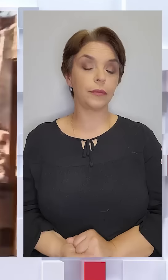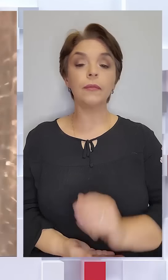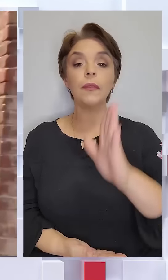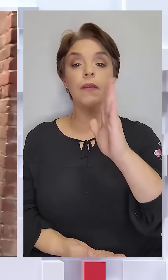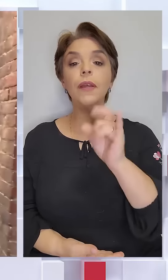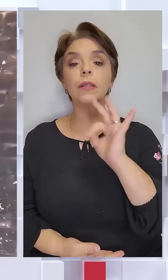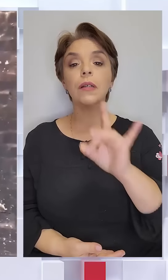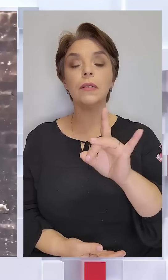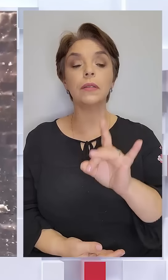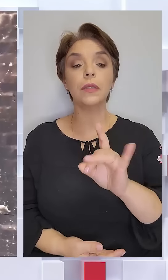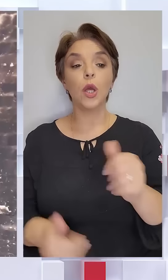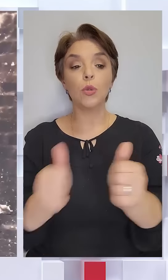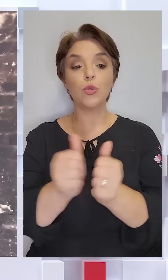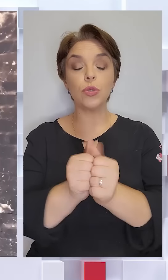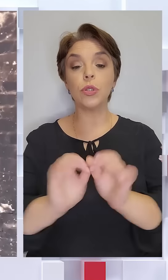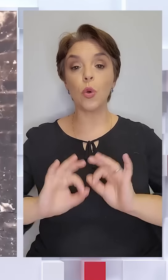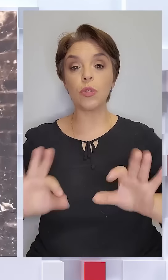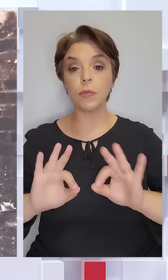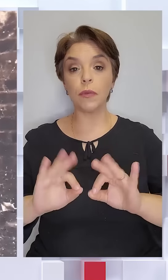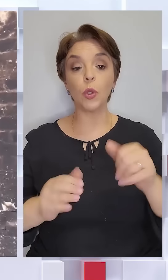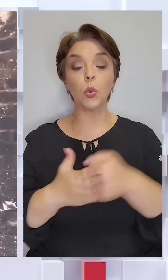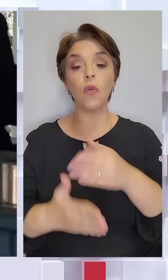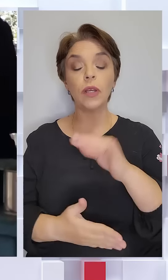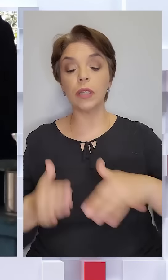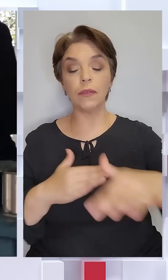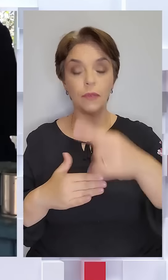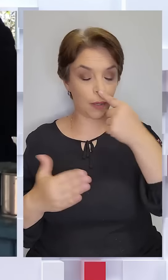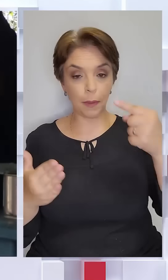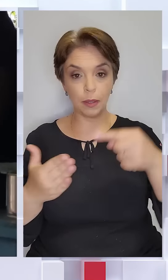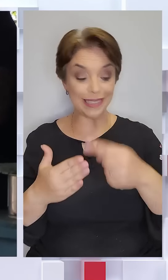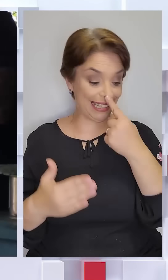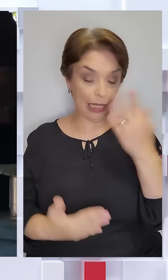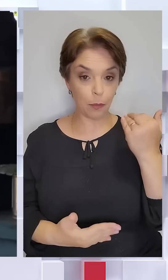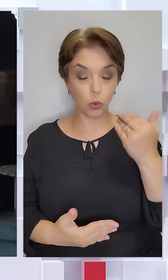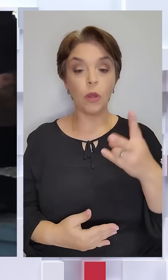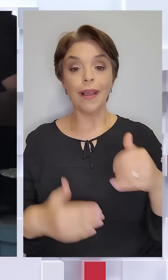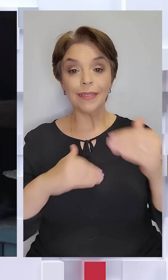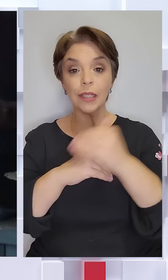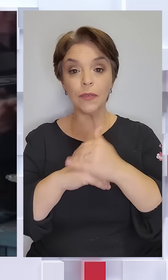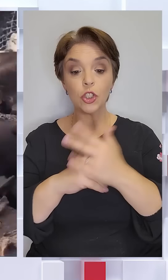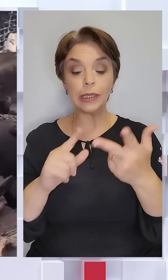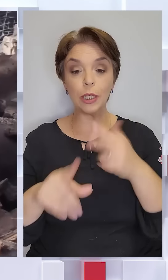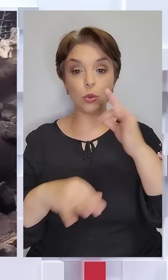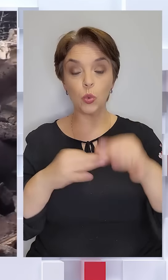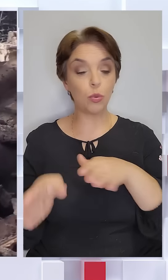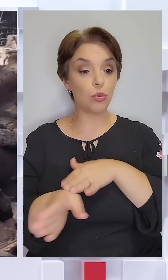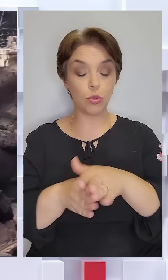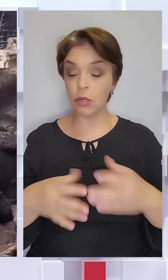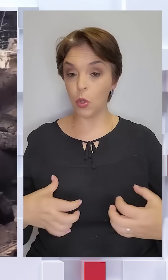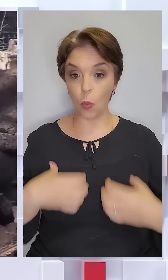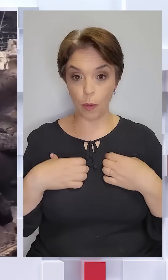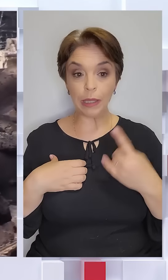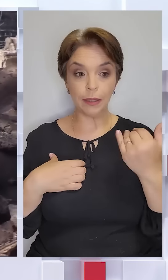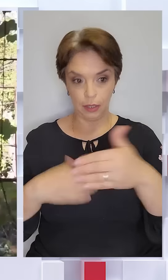Віктор! Сусіди розповіли, до Віктора у двір прилетіло напередодні, надвечір, на третю добу суцільного